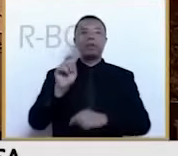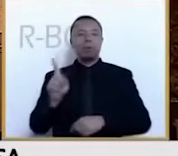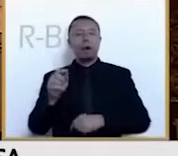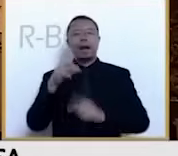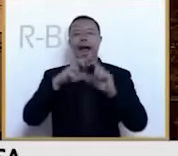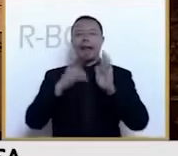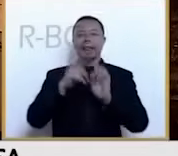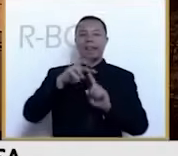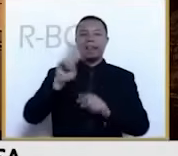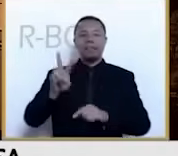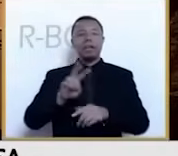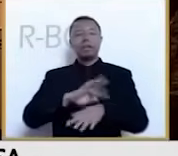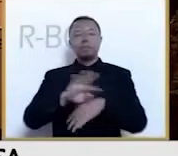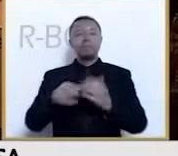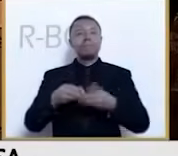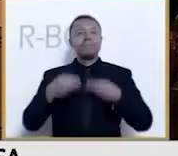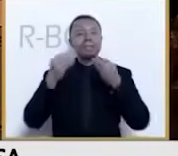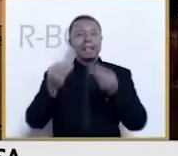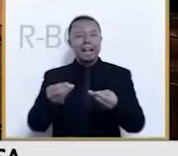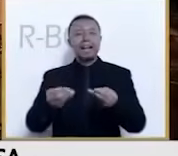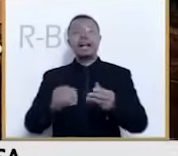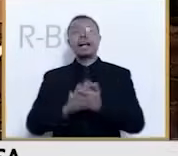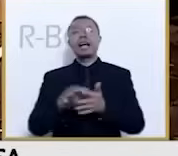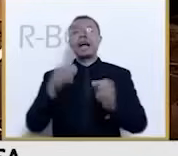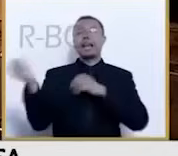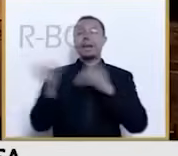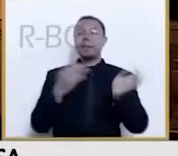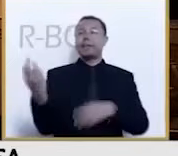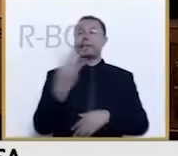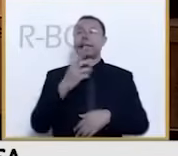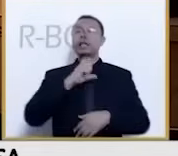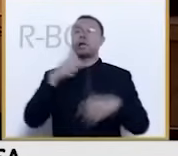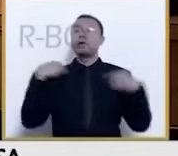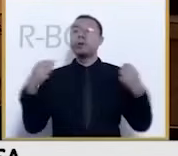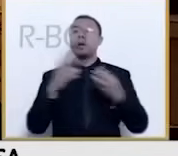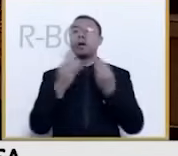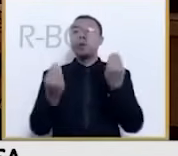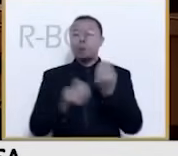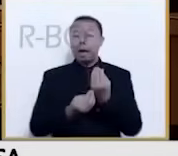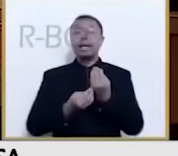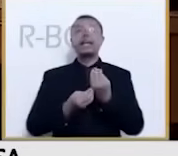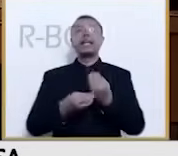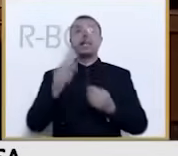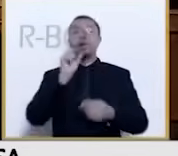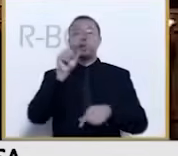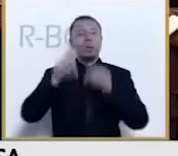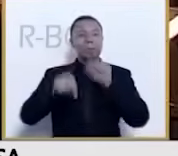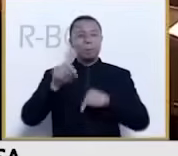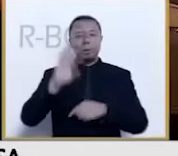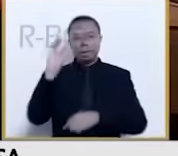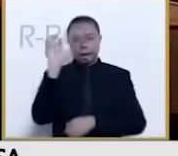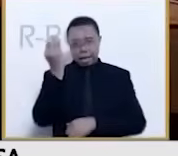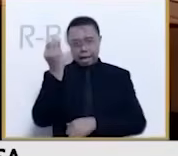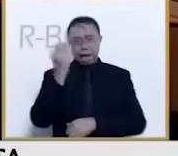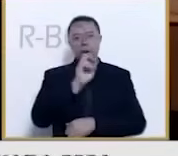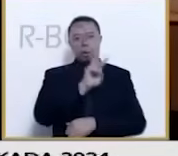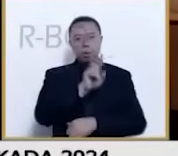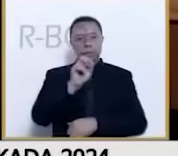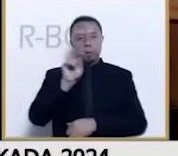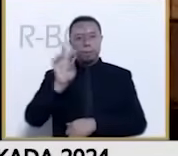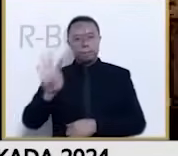TV, mempersembahkan debat ketiga calon gubernur dan calon wakil gubernur Pilkada DKI Jakarta